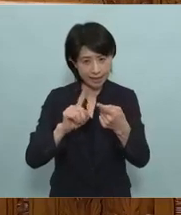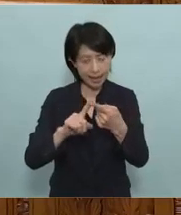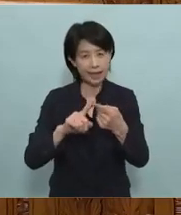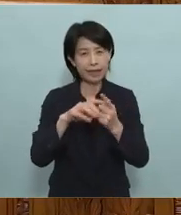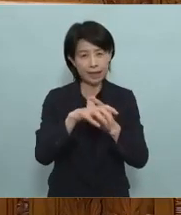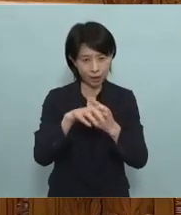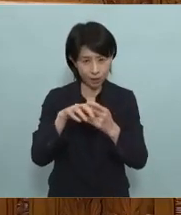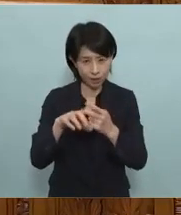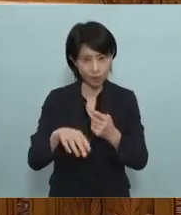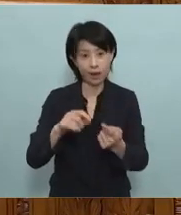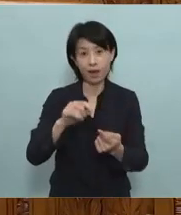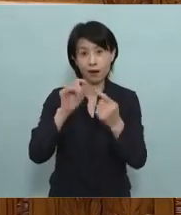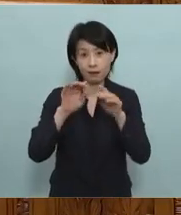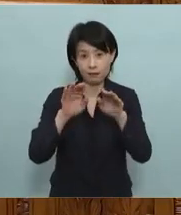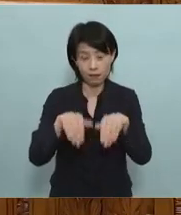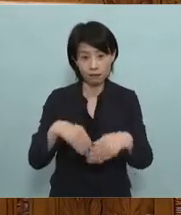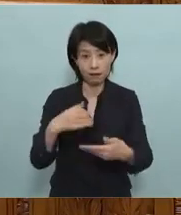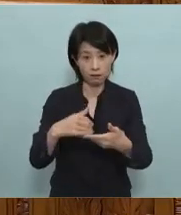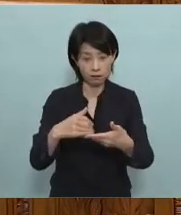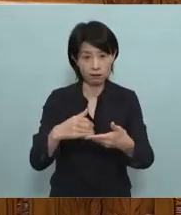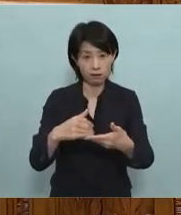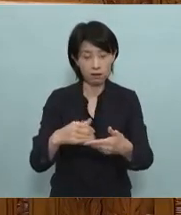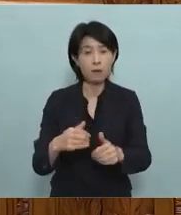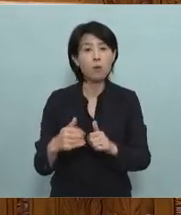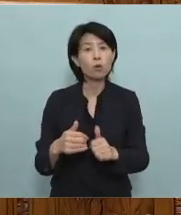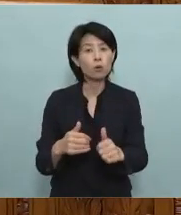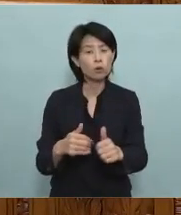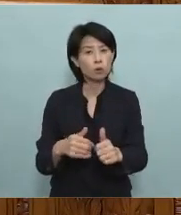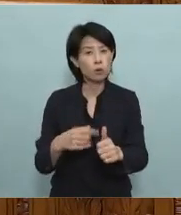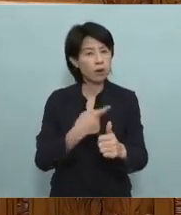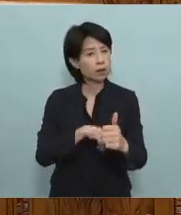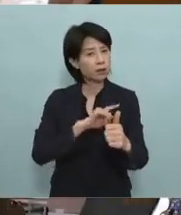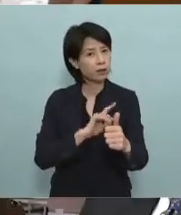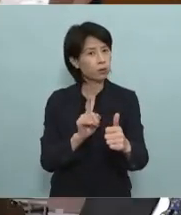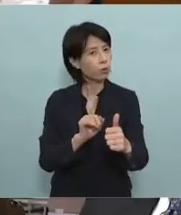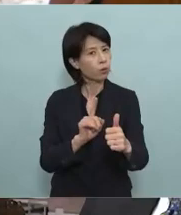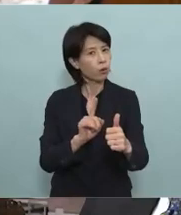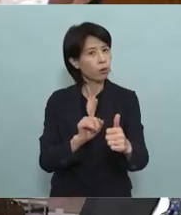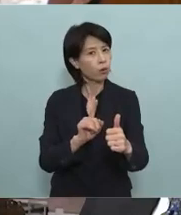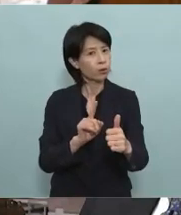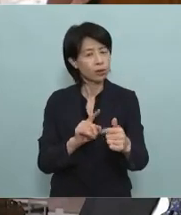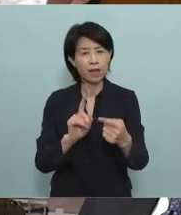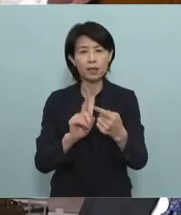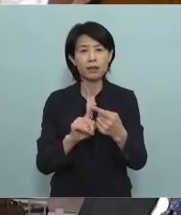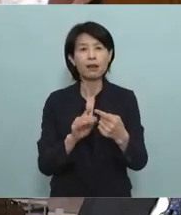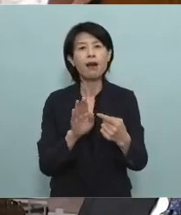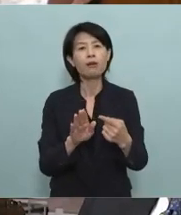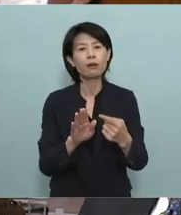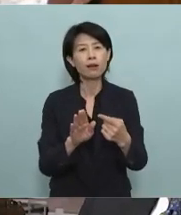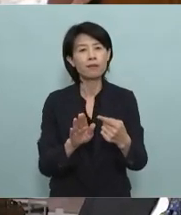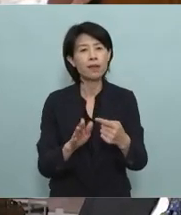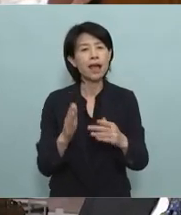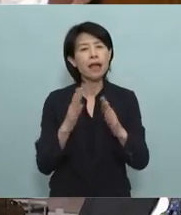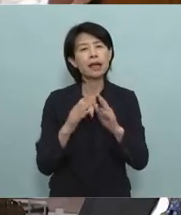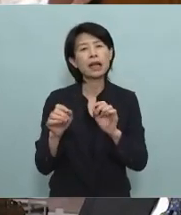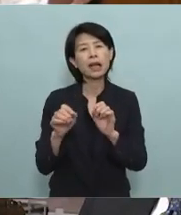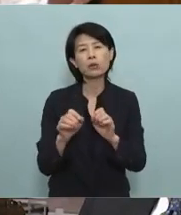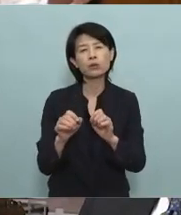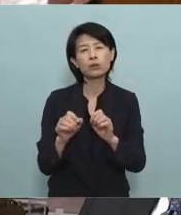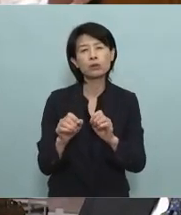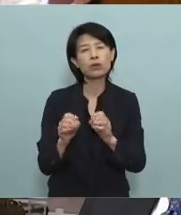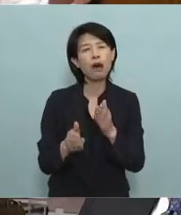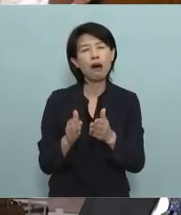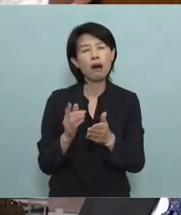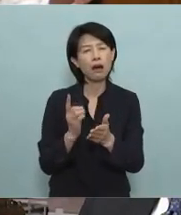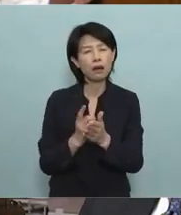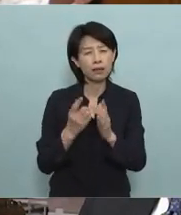られましたが、ご子息の能力や実績がどのように適材であるのか、この人事が身引きではない理由は何か、